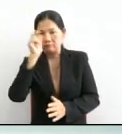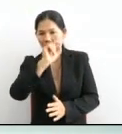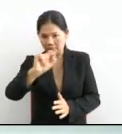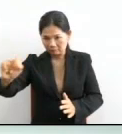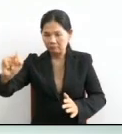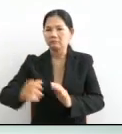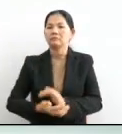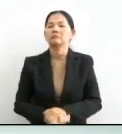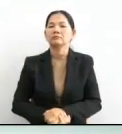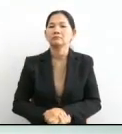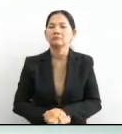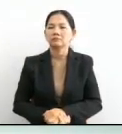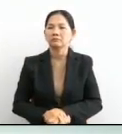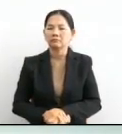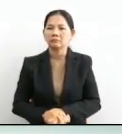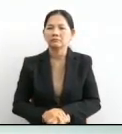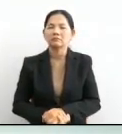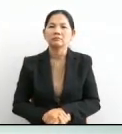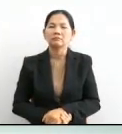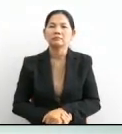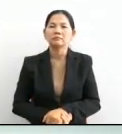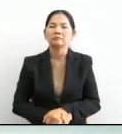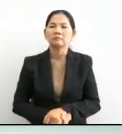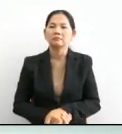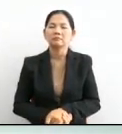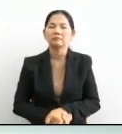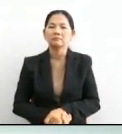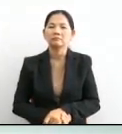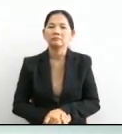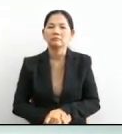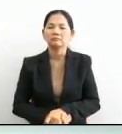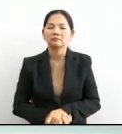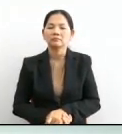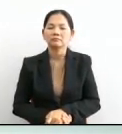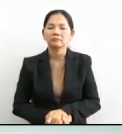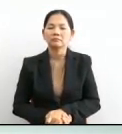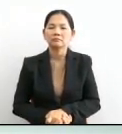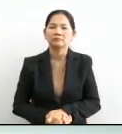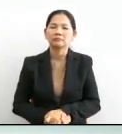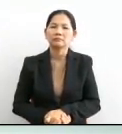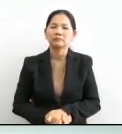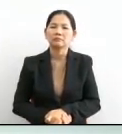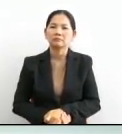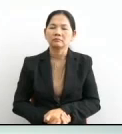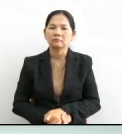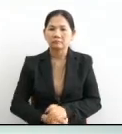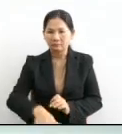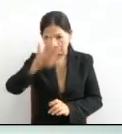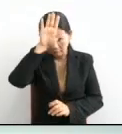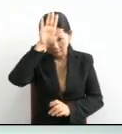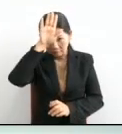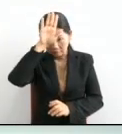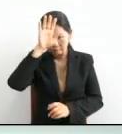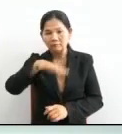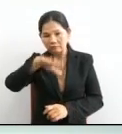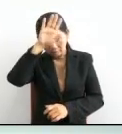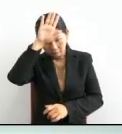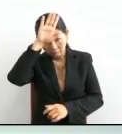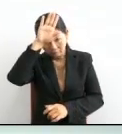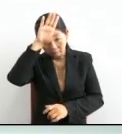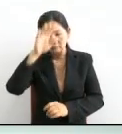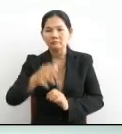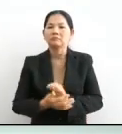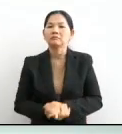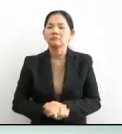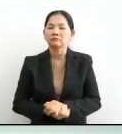xây máu chà con sẽ xây chụp lại rồi bà con máu chà chà chà chụp phía mà hạc sát nè con